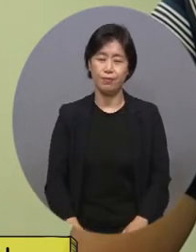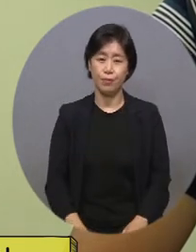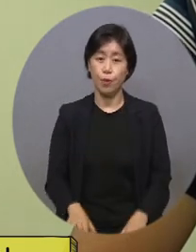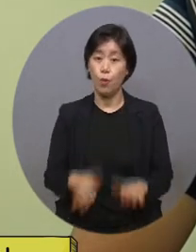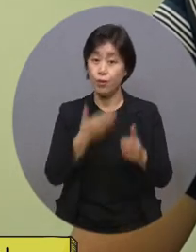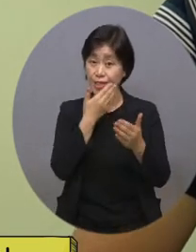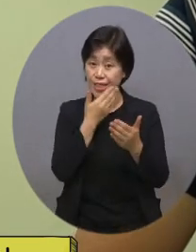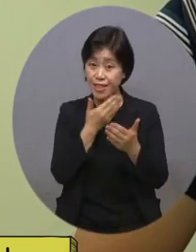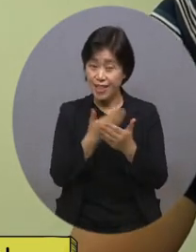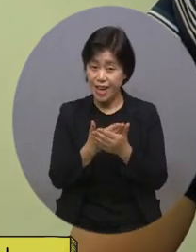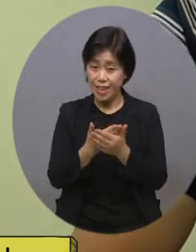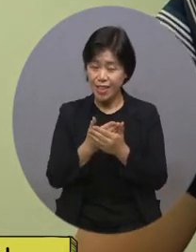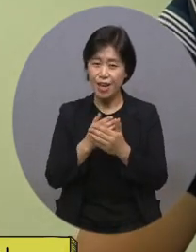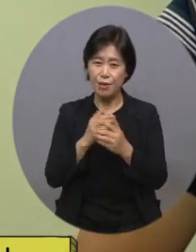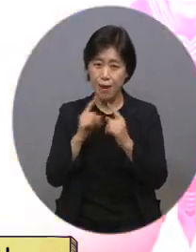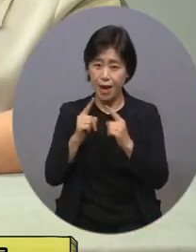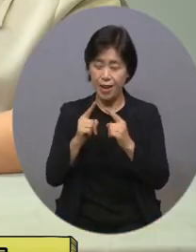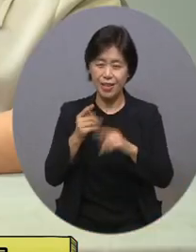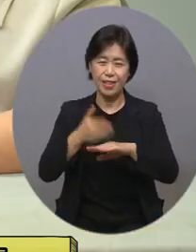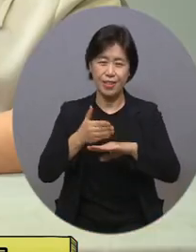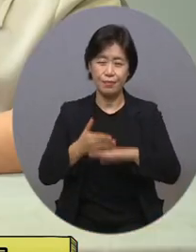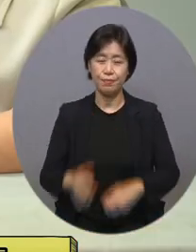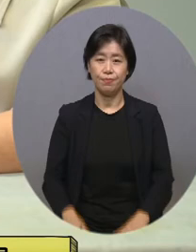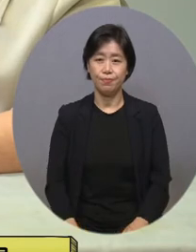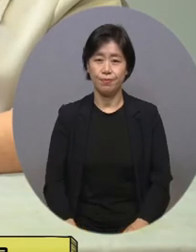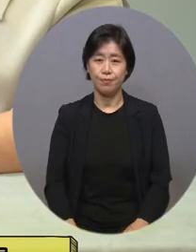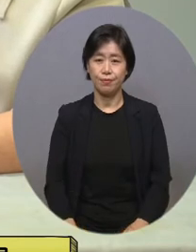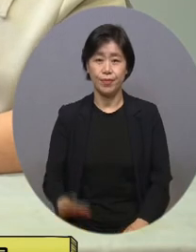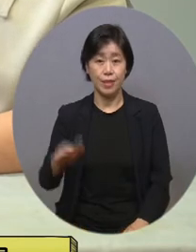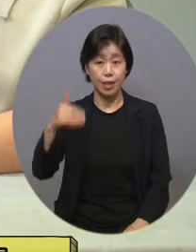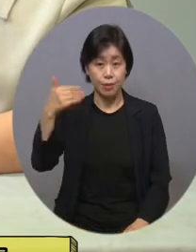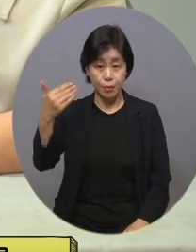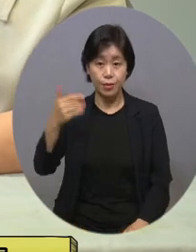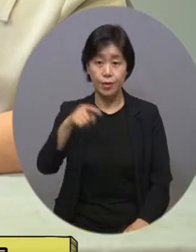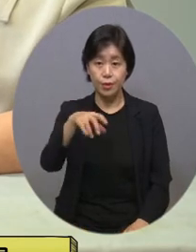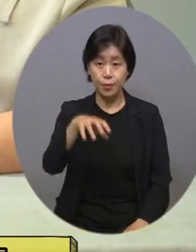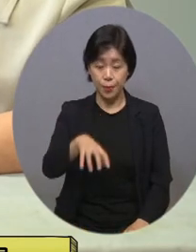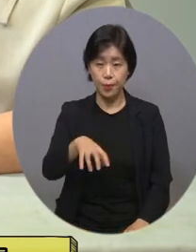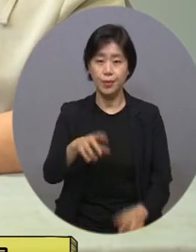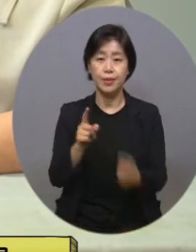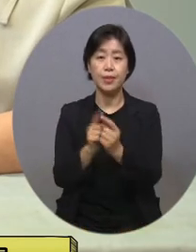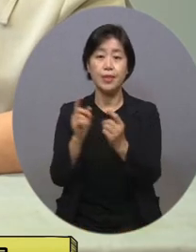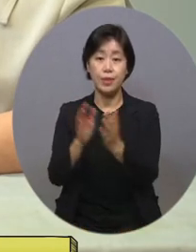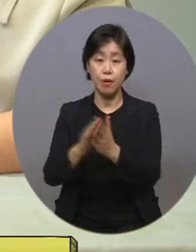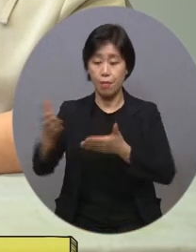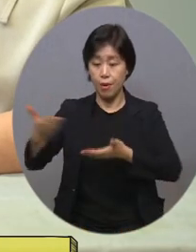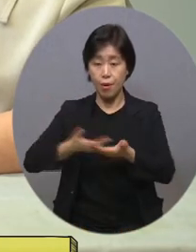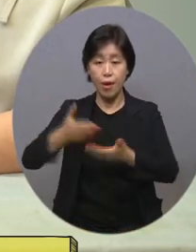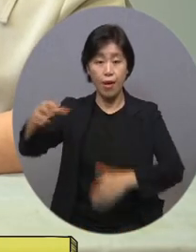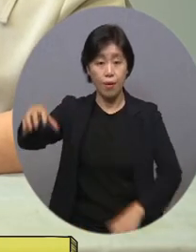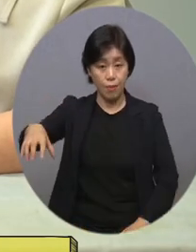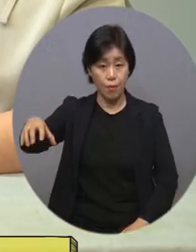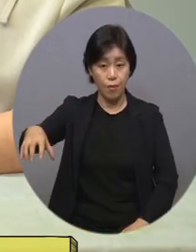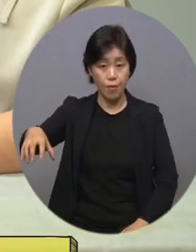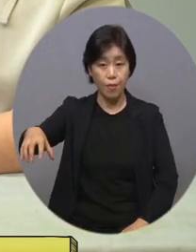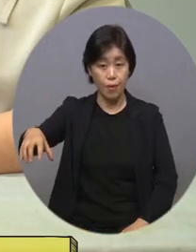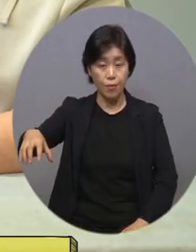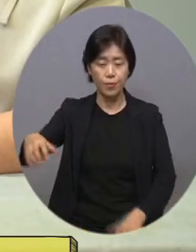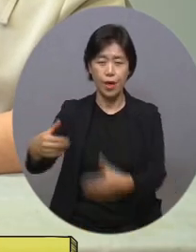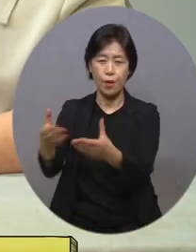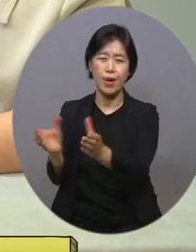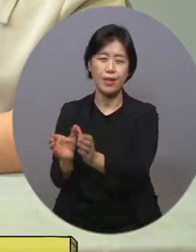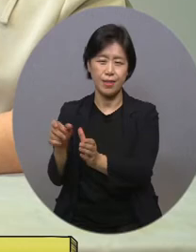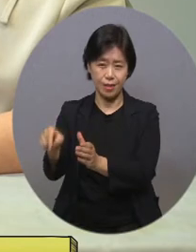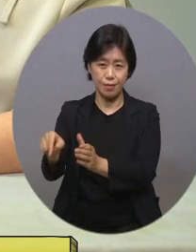시간 내주셔서 감사합니다, 대표님. 네. 네, 저희가 다음으로는 푸르미 여주팜과 직접 거래를 하시는 거래처